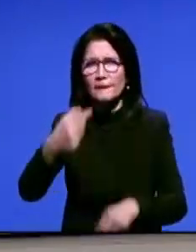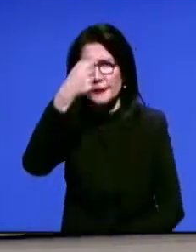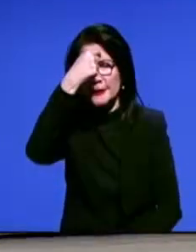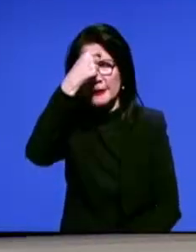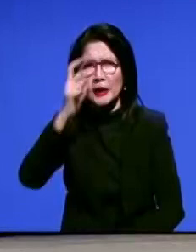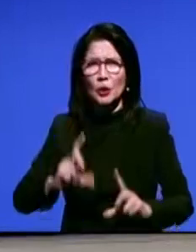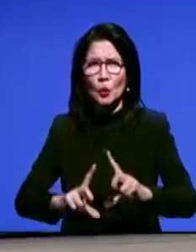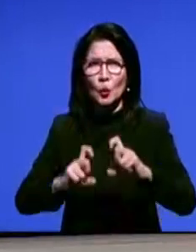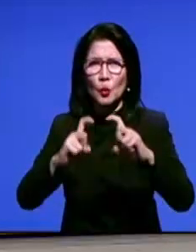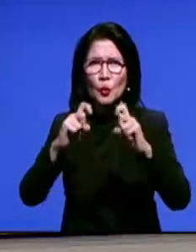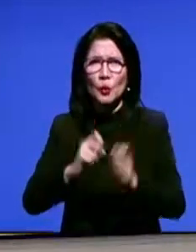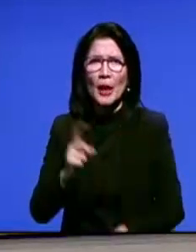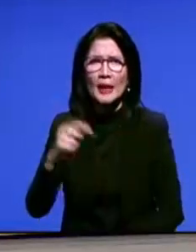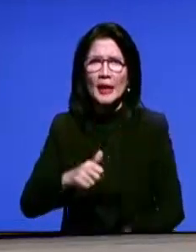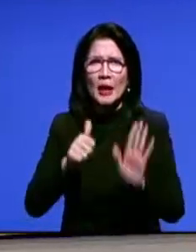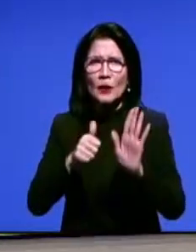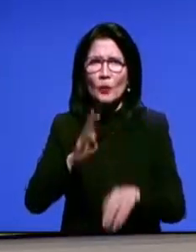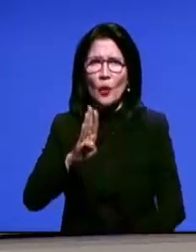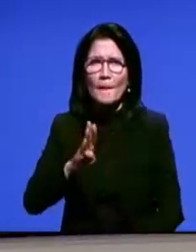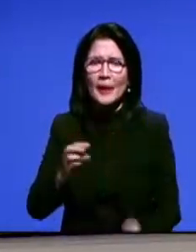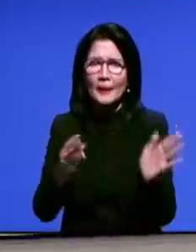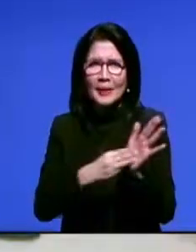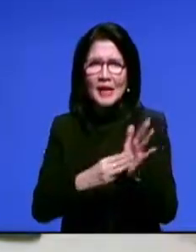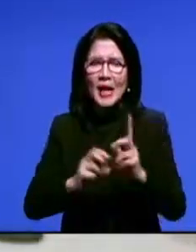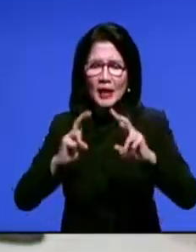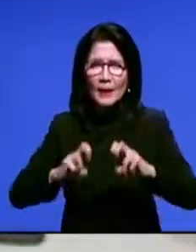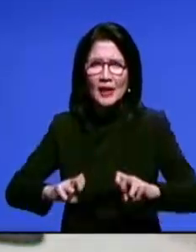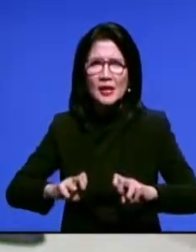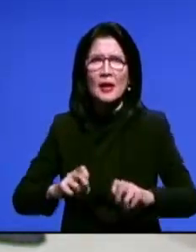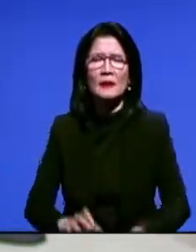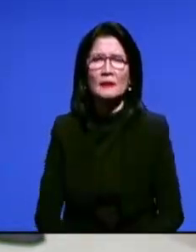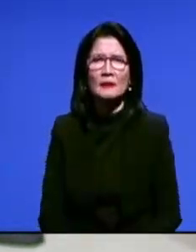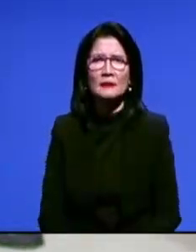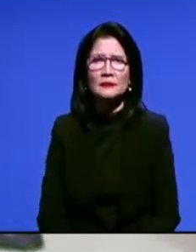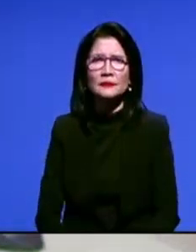novel coronavirus dari 64 kasus yang diperiksa.